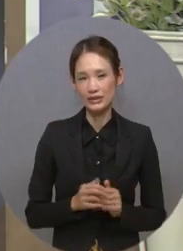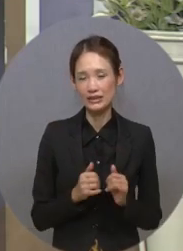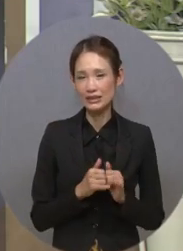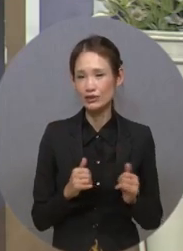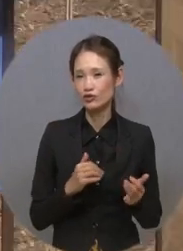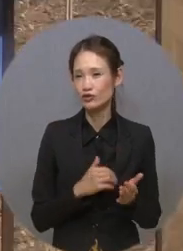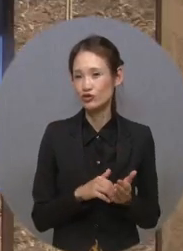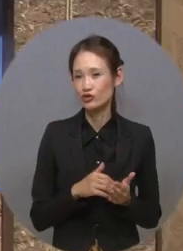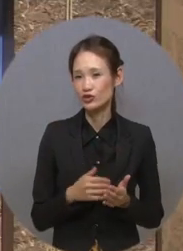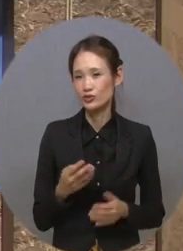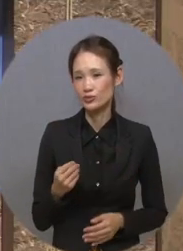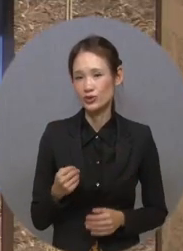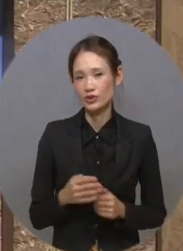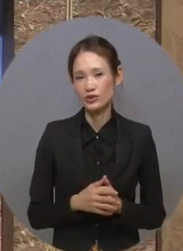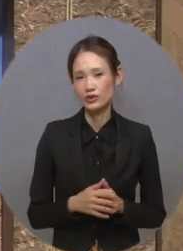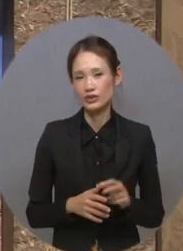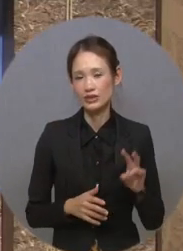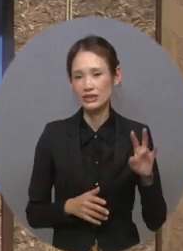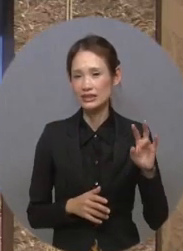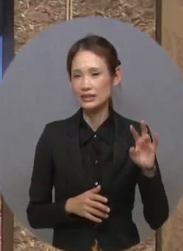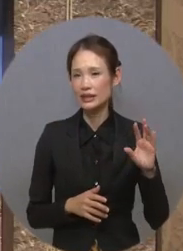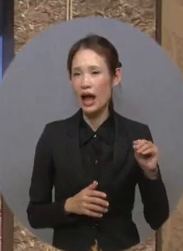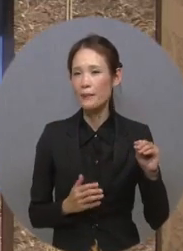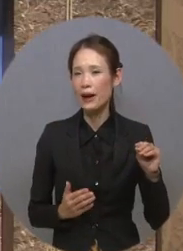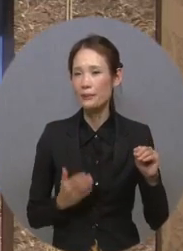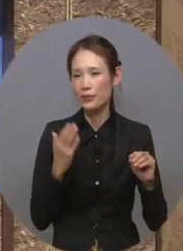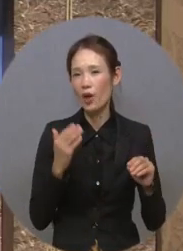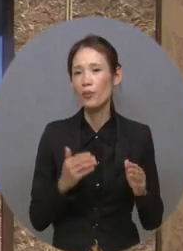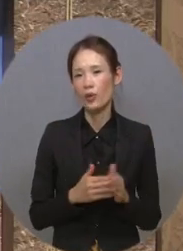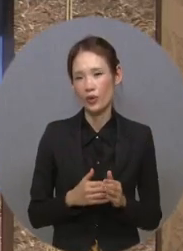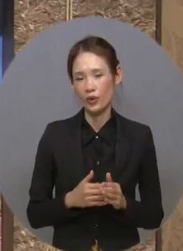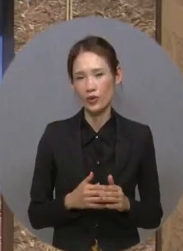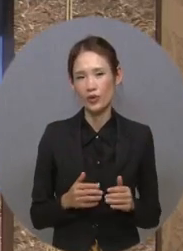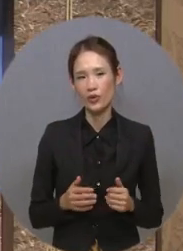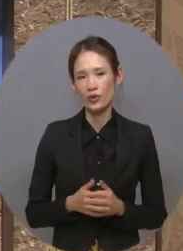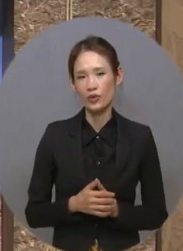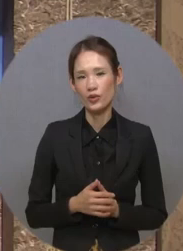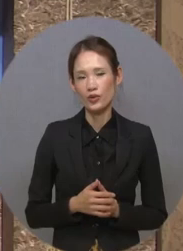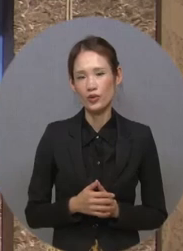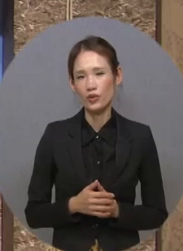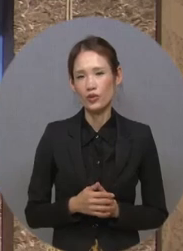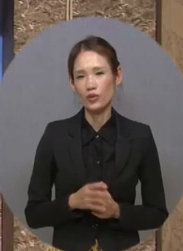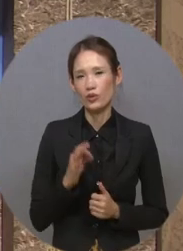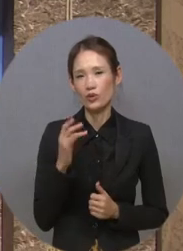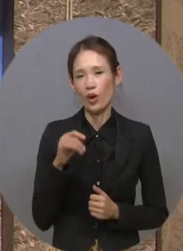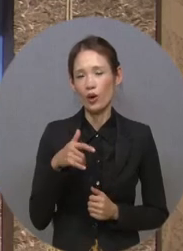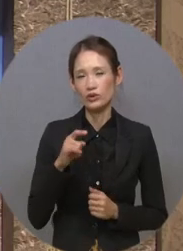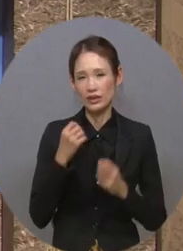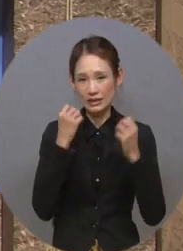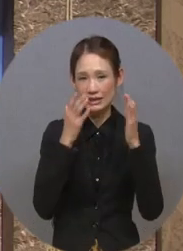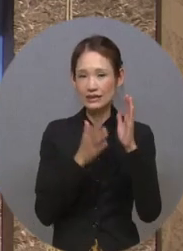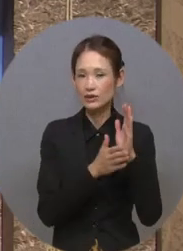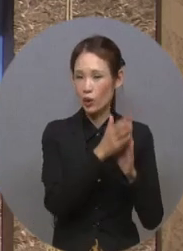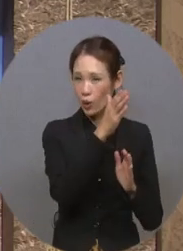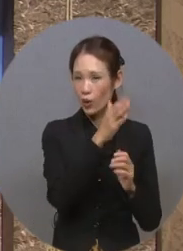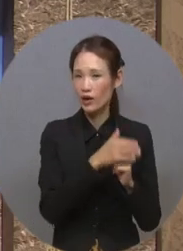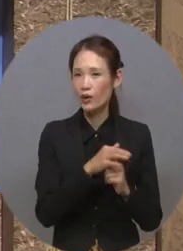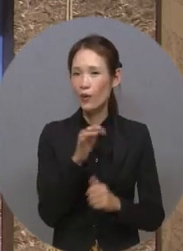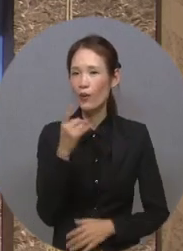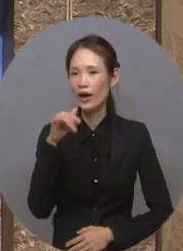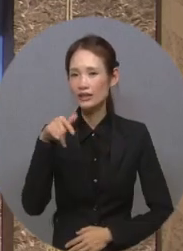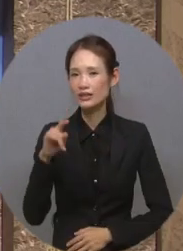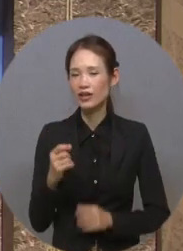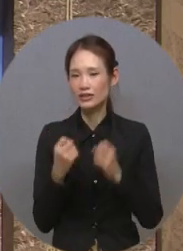어느 정도일까요? 이제 24만이 넘었어요. 아, 24만이 24만. 넘었고요. 그래서 계속 지금 옥정 신도시가 예. 회천